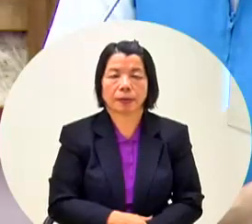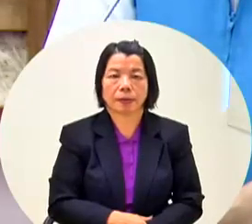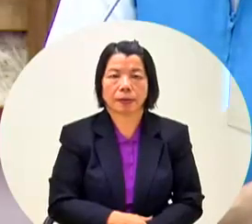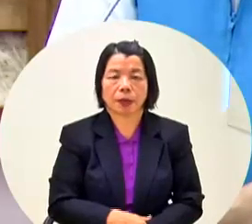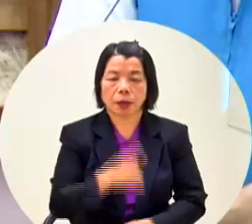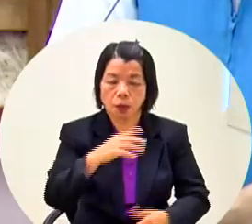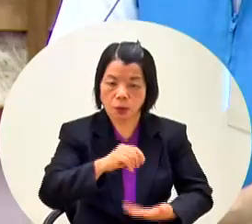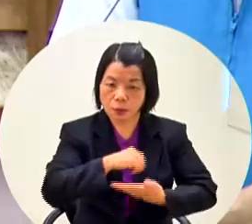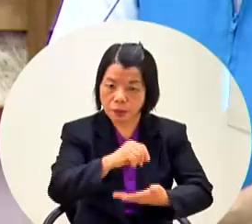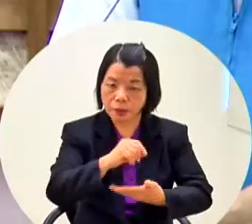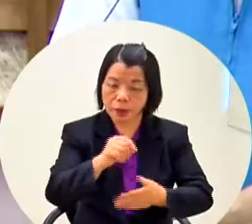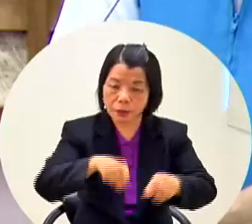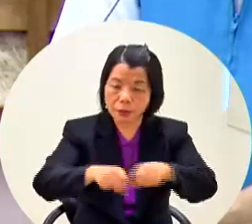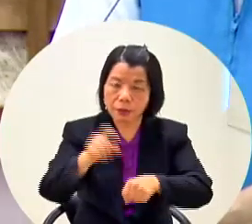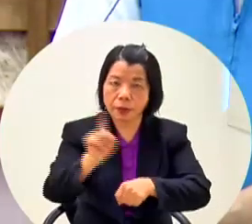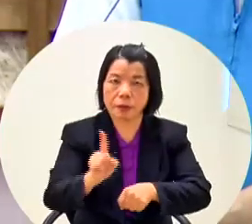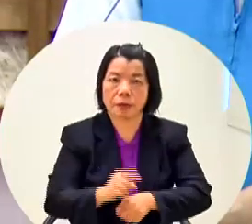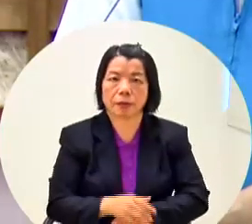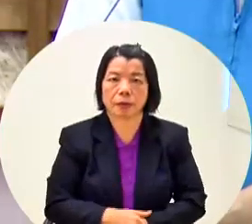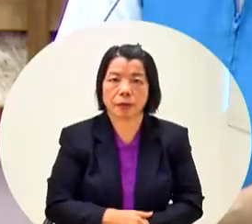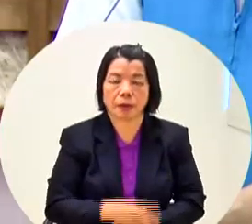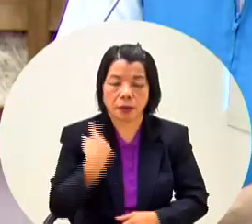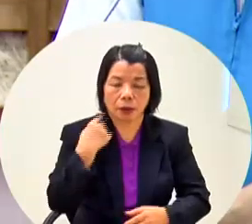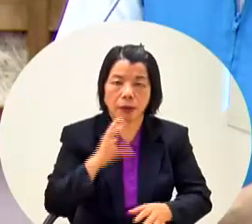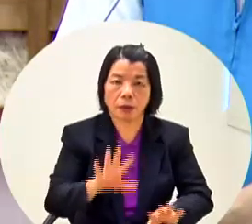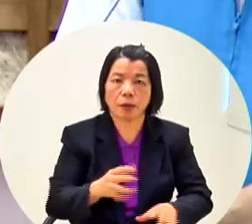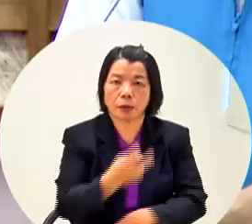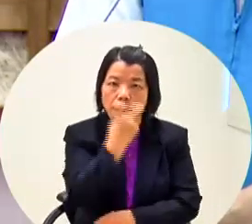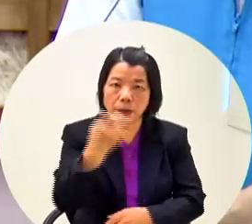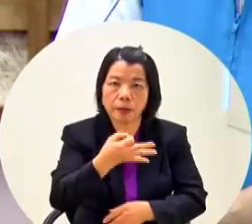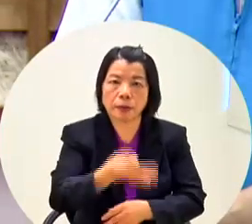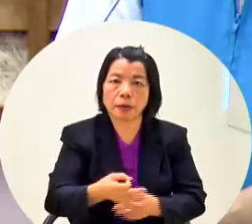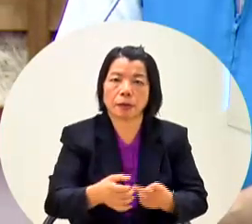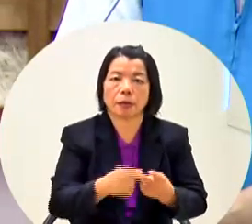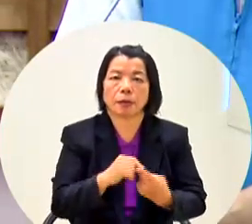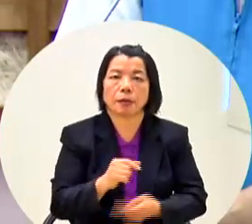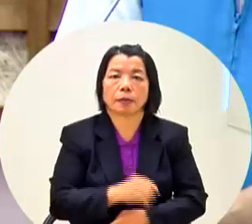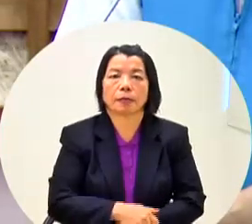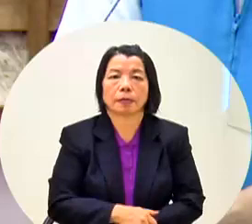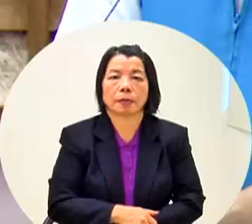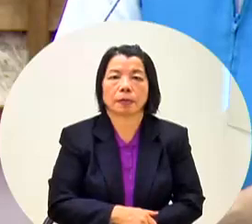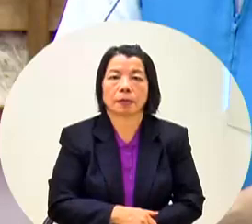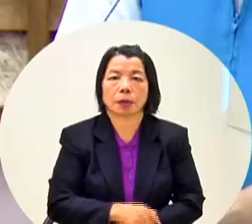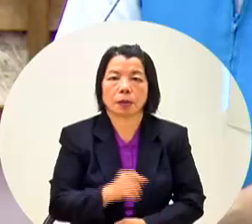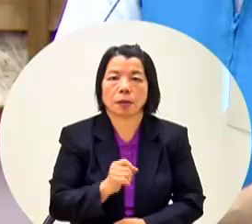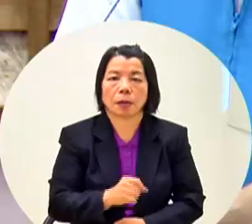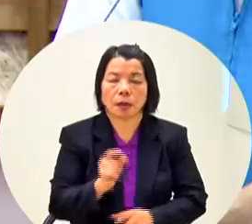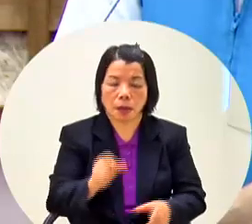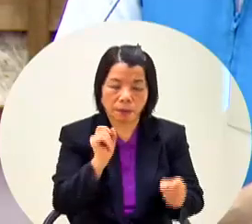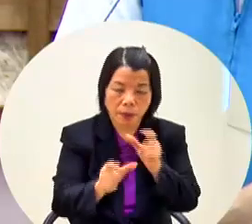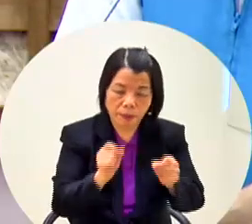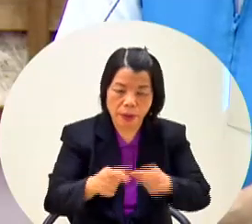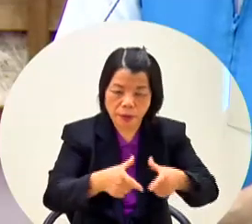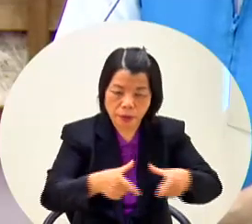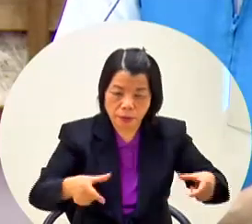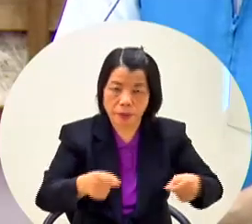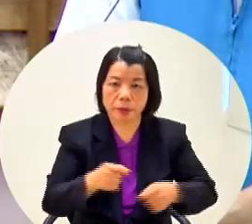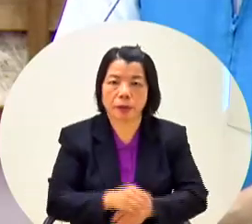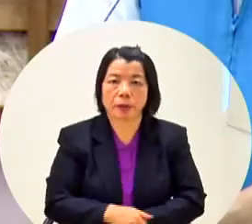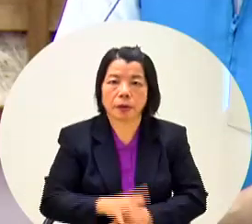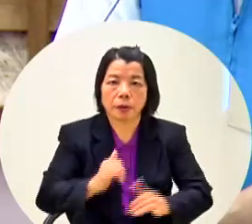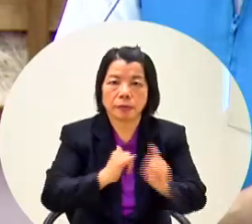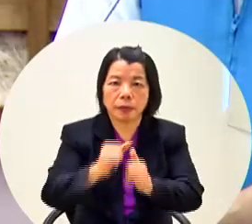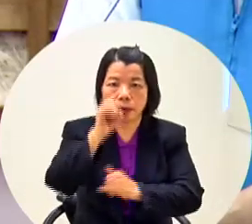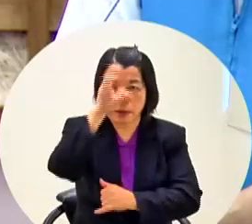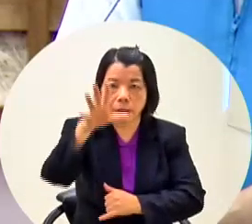有提到的，国民党希望提到发现金、也有提到以前的比较，以前马英九时代的消费券，那现在民进党的